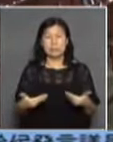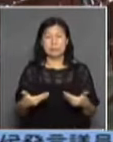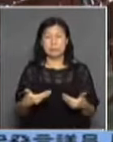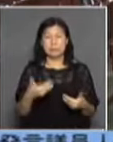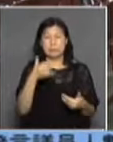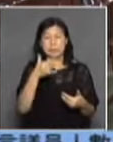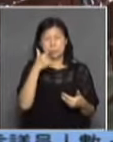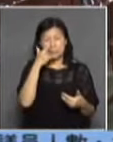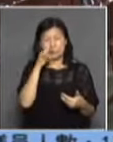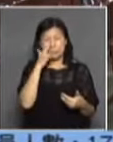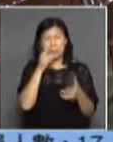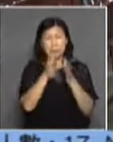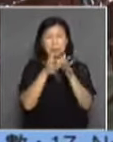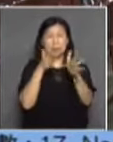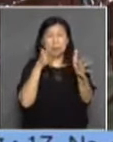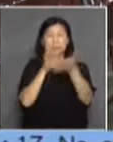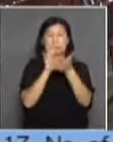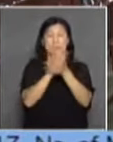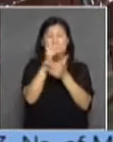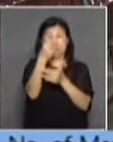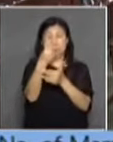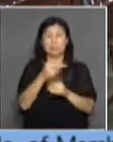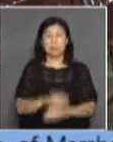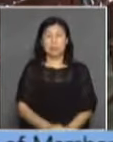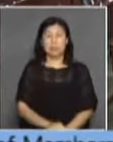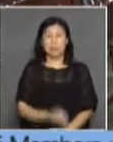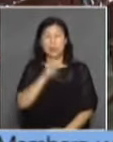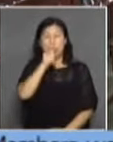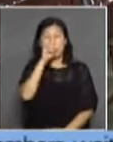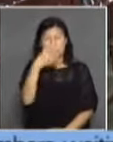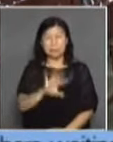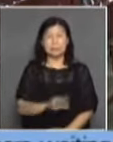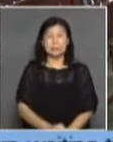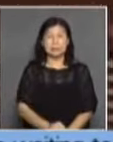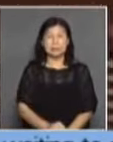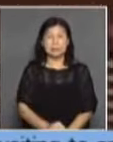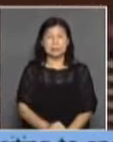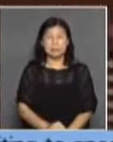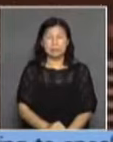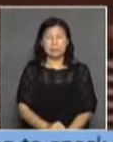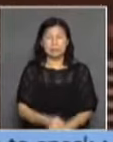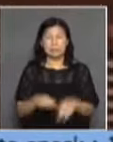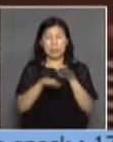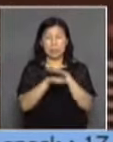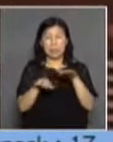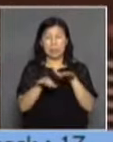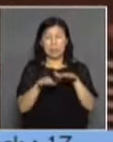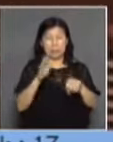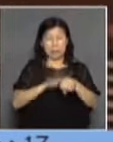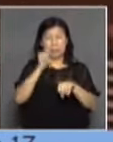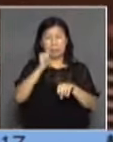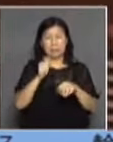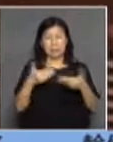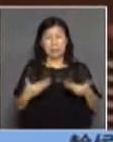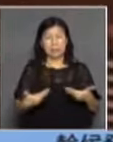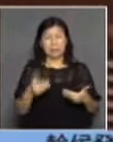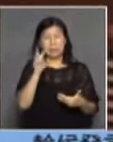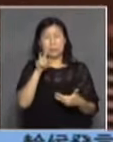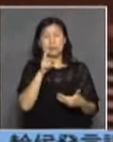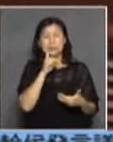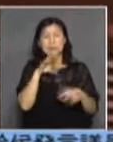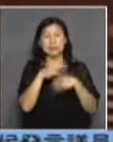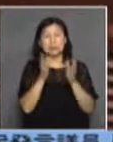題咧，我就排咗兩年嘅啦。咁啊，今日咧就即係平時你又叻，不過今日咧睇嚟你都中咗人哋